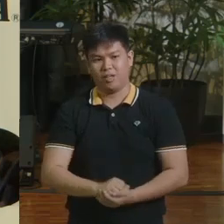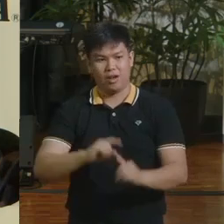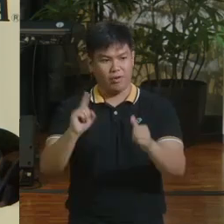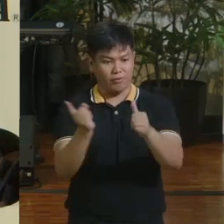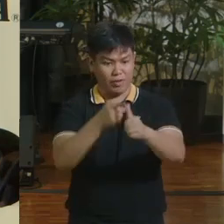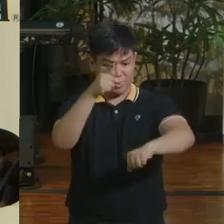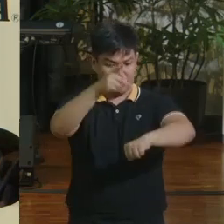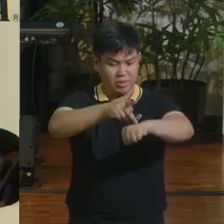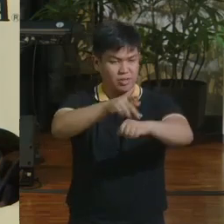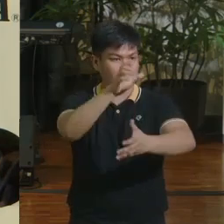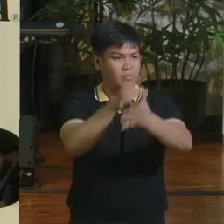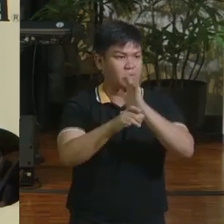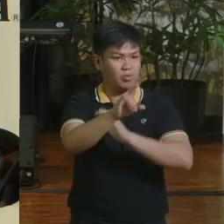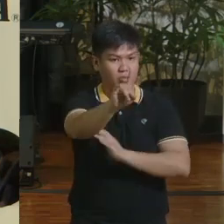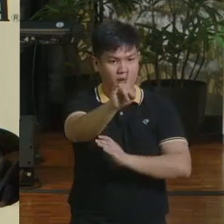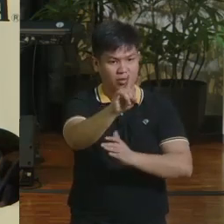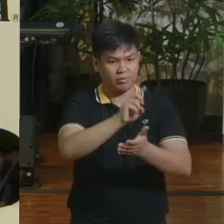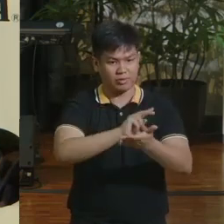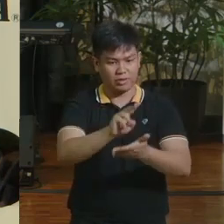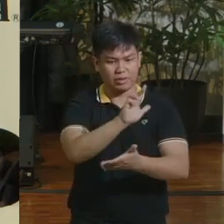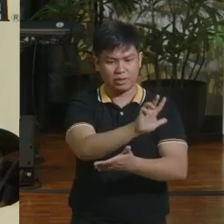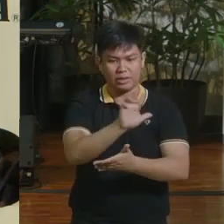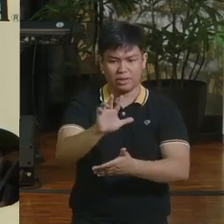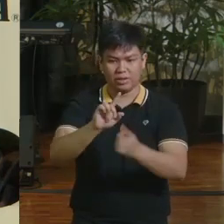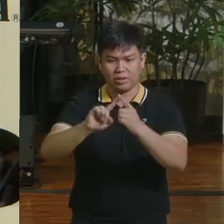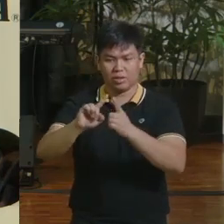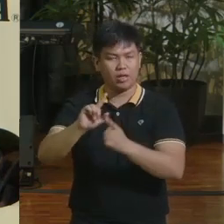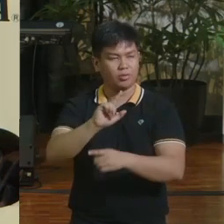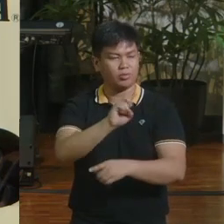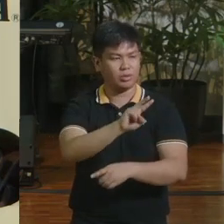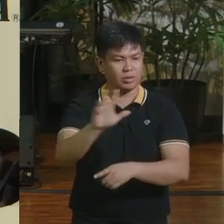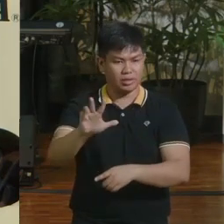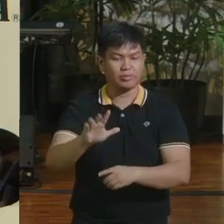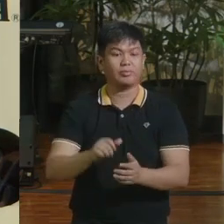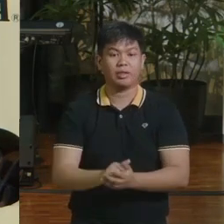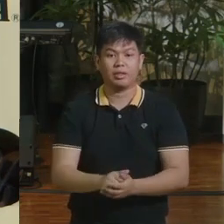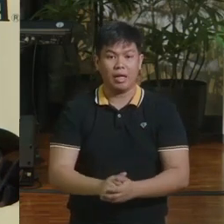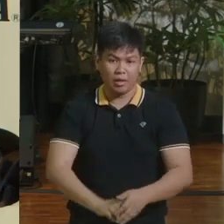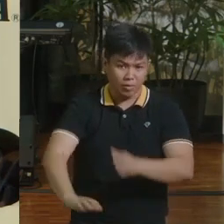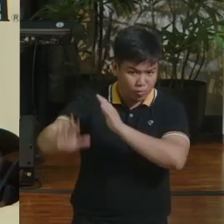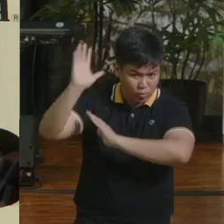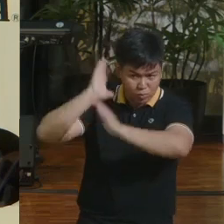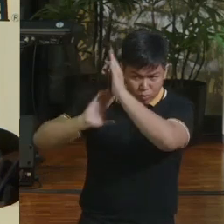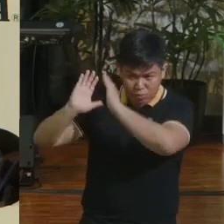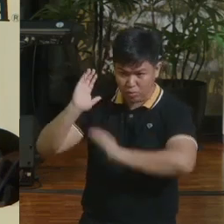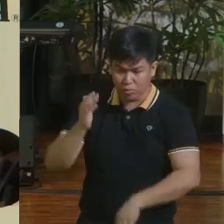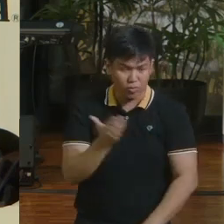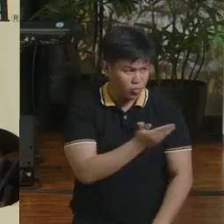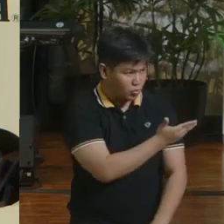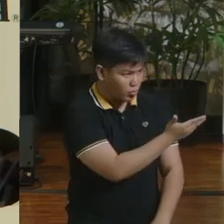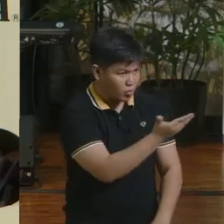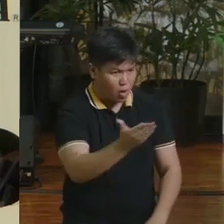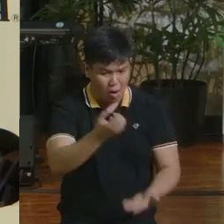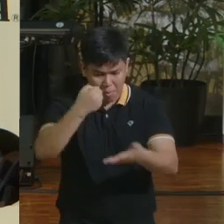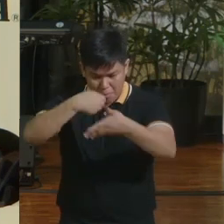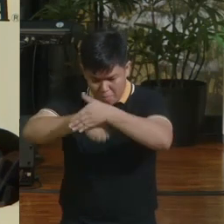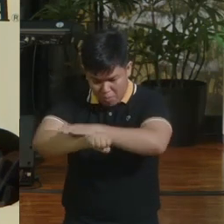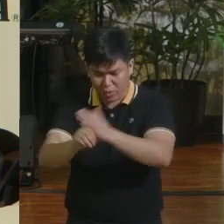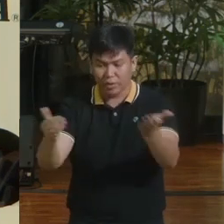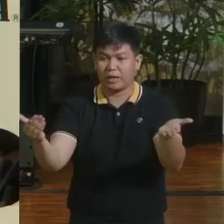verse 23 and 24. Verse 23, "Since you have been born